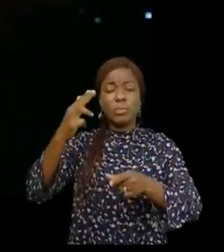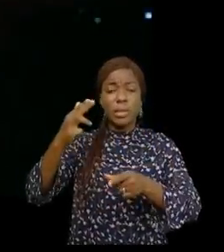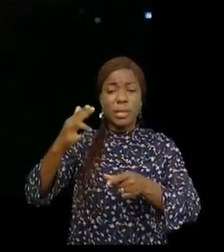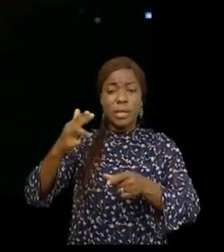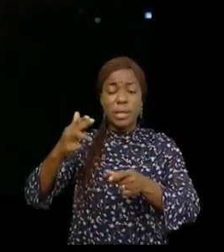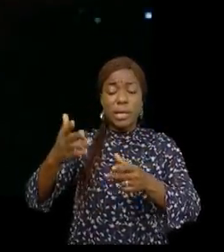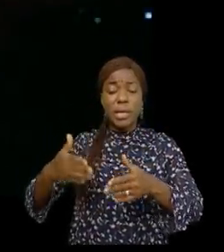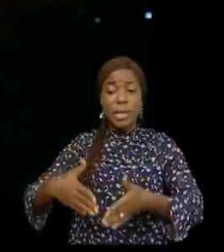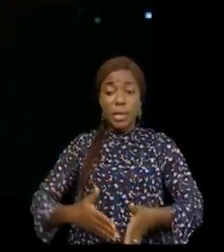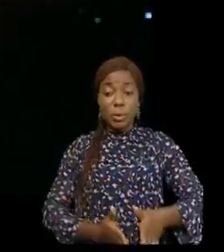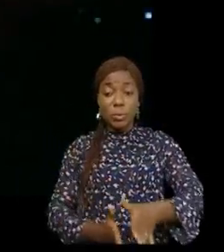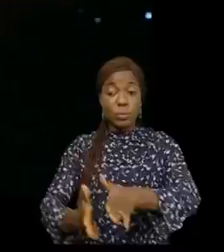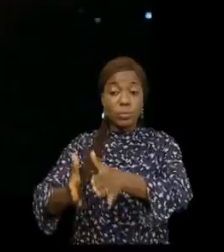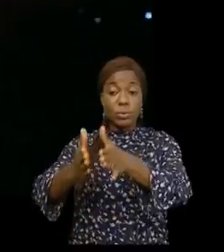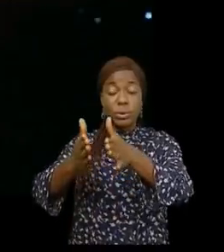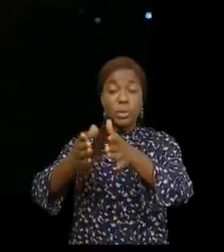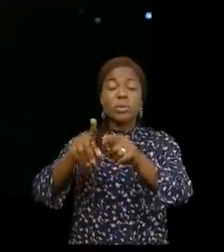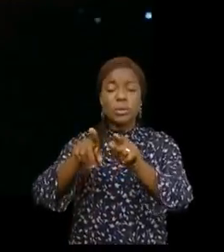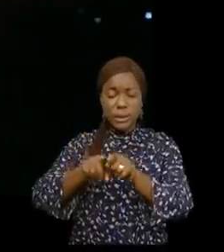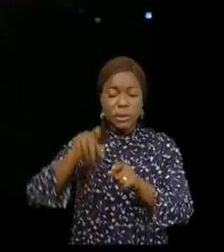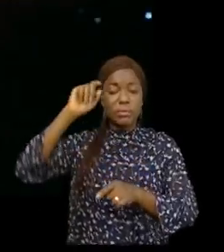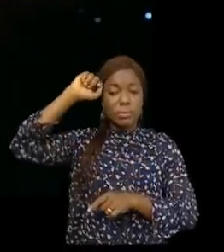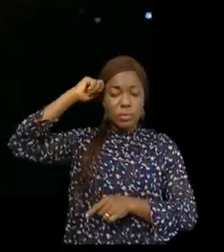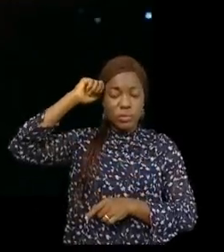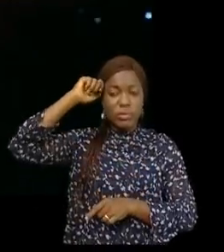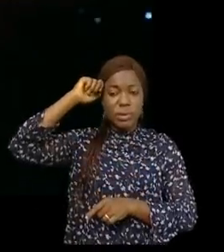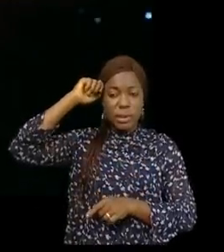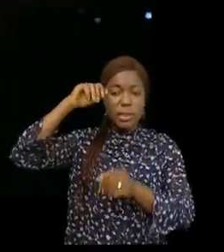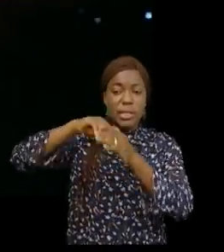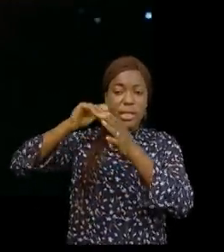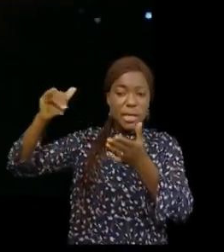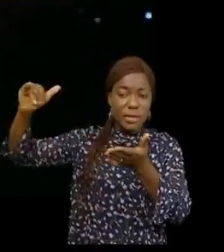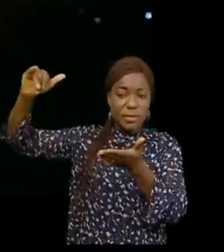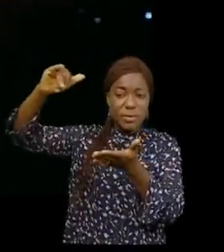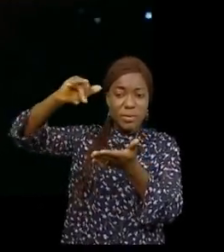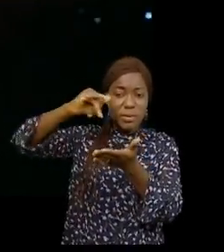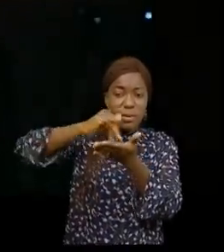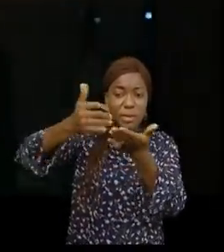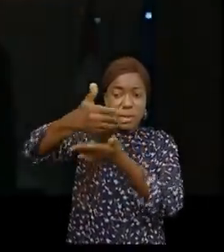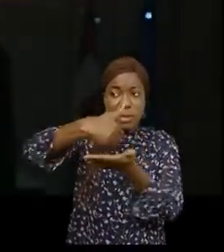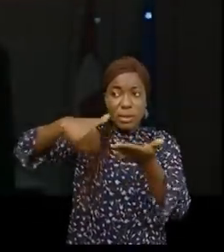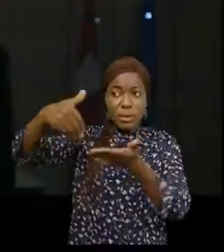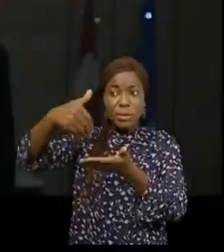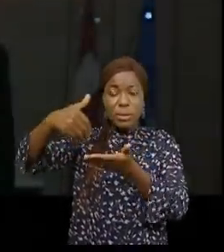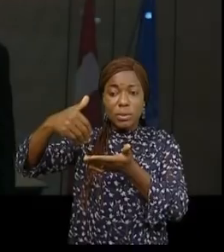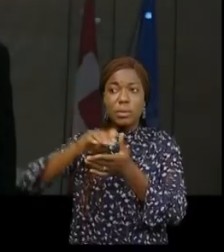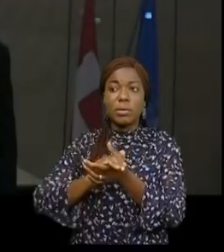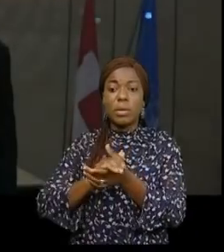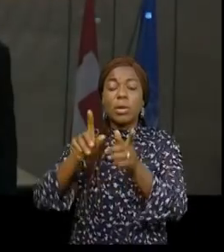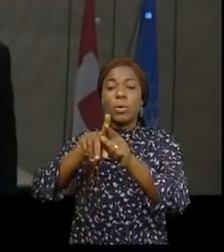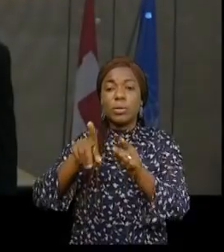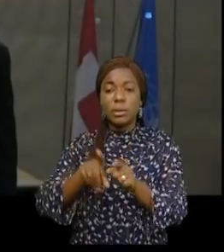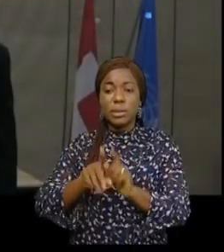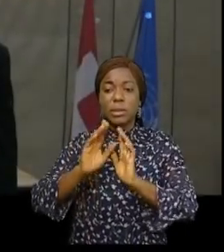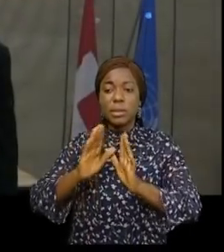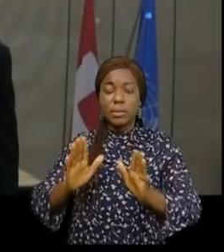certaines routes entières. Je me souviens notamment de l'avion du retour au départ de Goma, où la capacité de